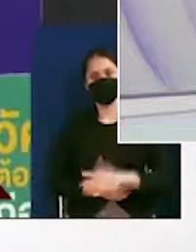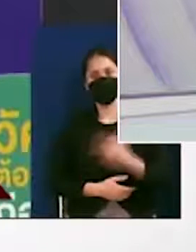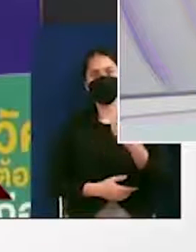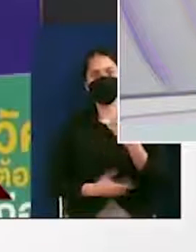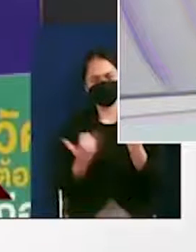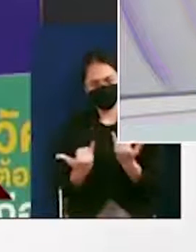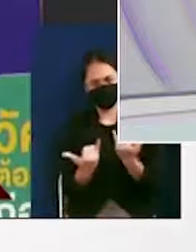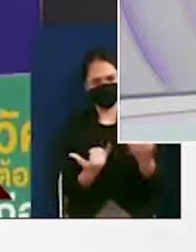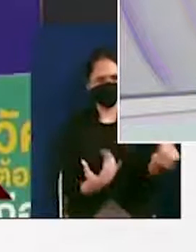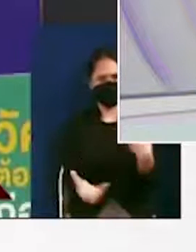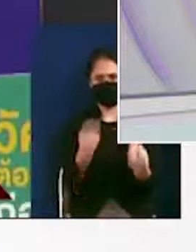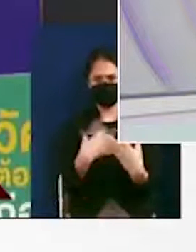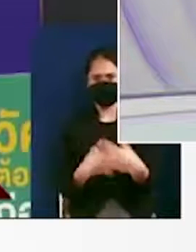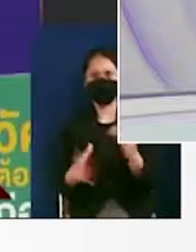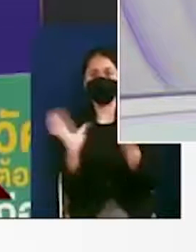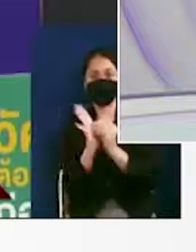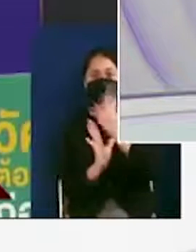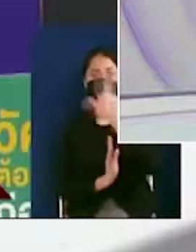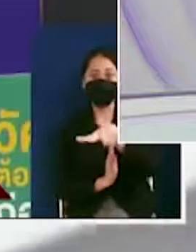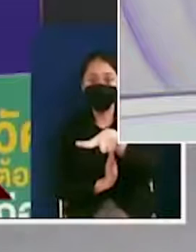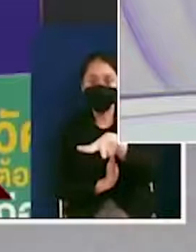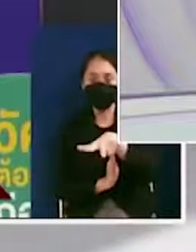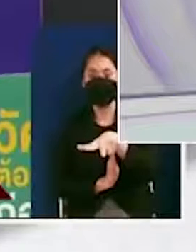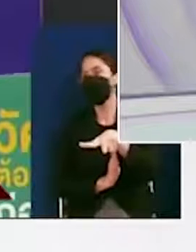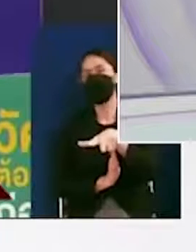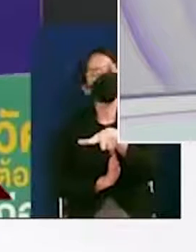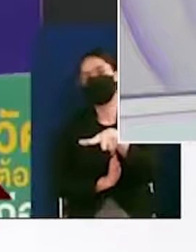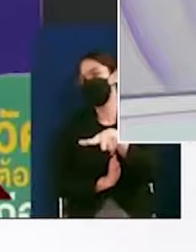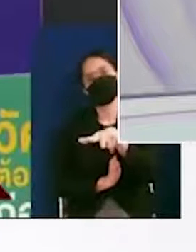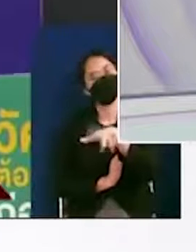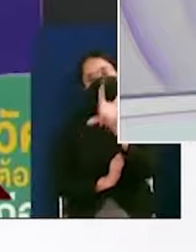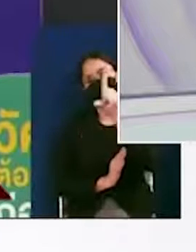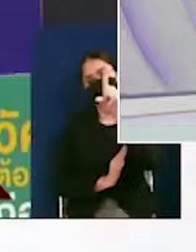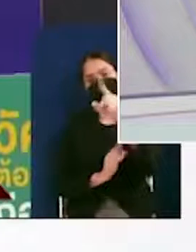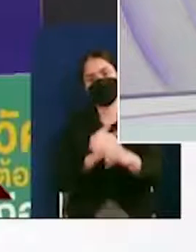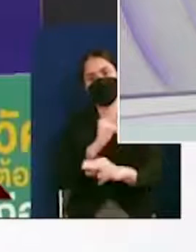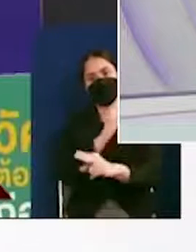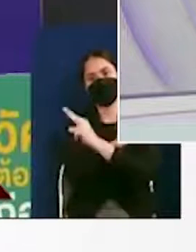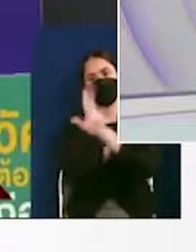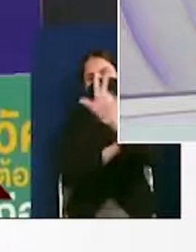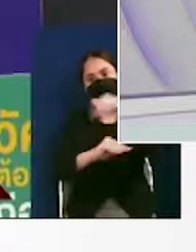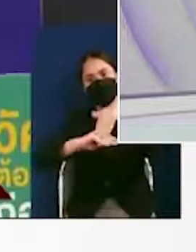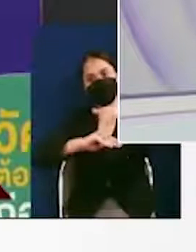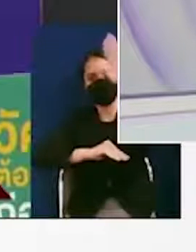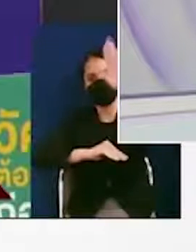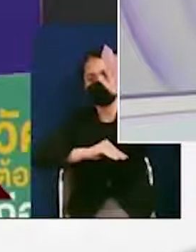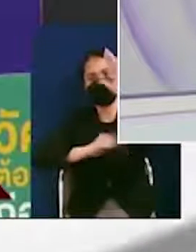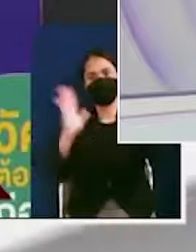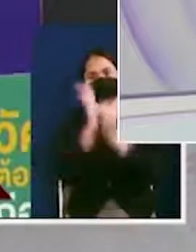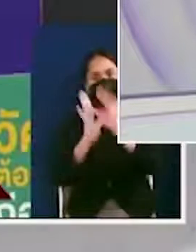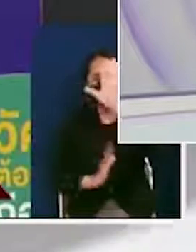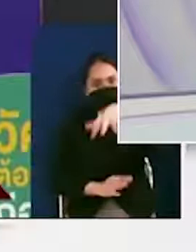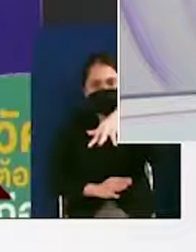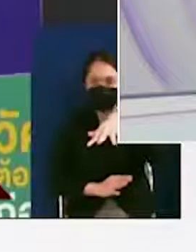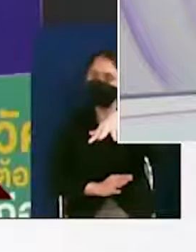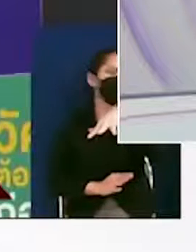ว่าได้มีการไปร่วมกับทางค่ายมือถือในการล่อซื้อเมื่อวานเนี่ยพบว่ามีประมาณ100คนที่เข้ามาค่ะวิธีการของเขา